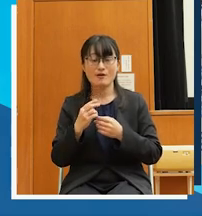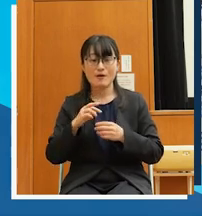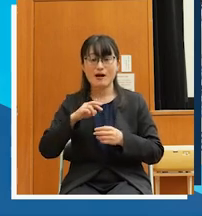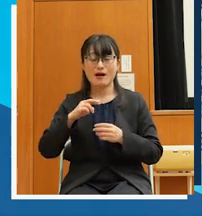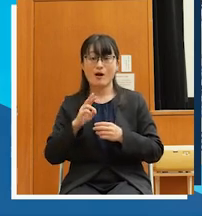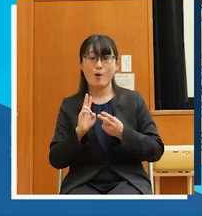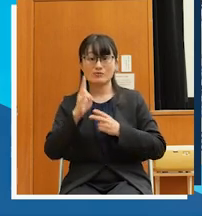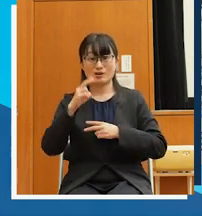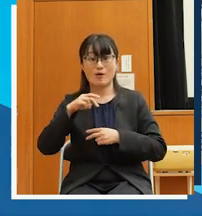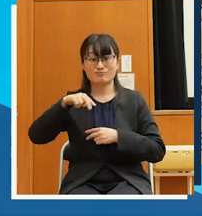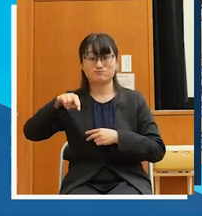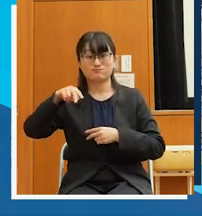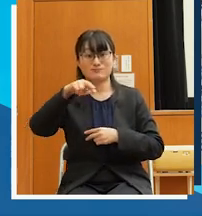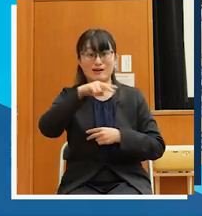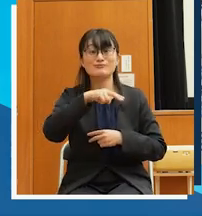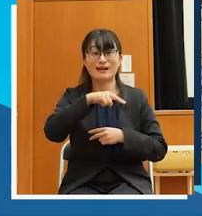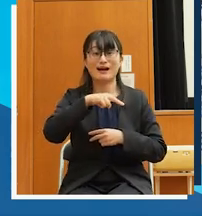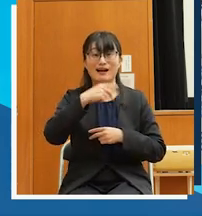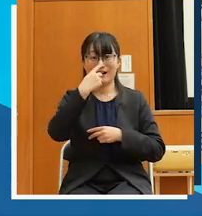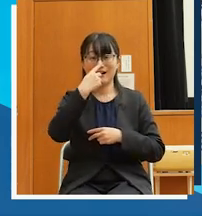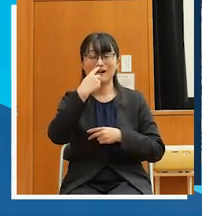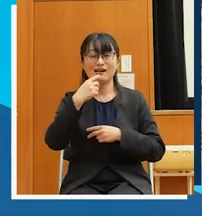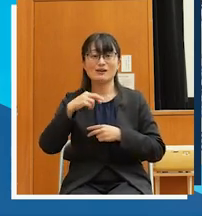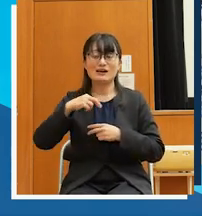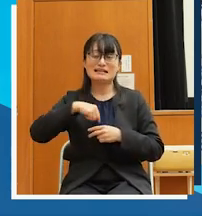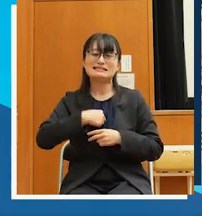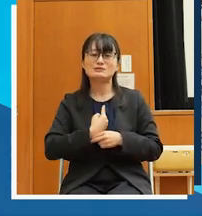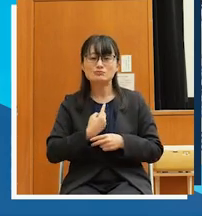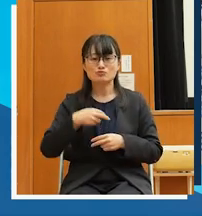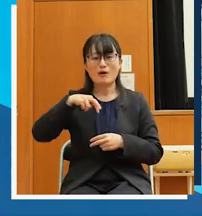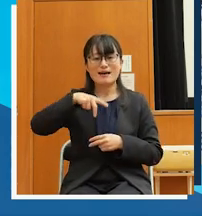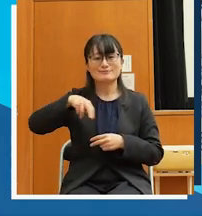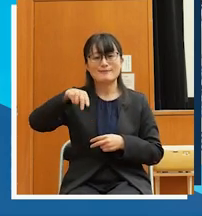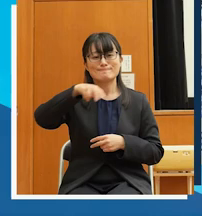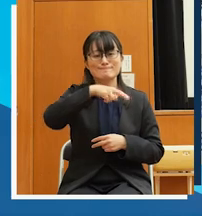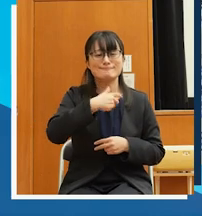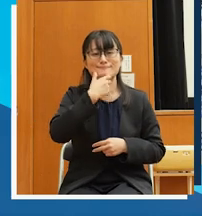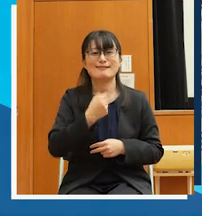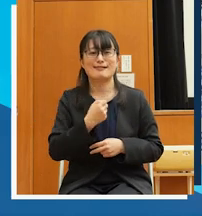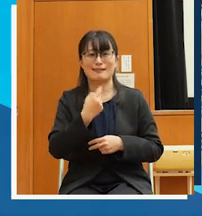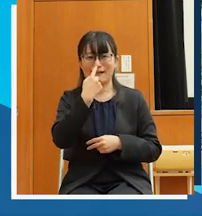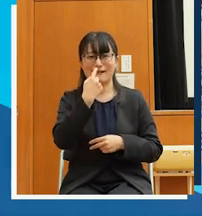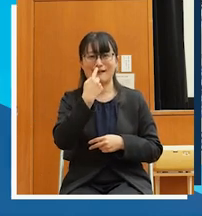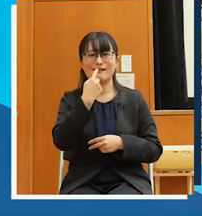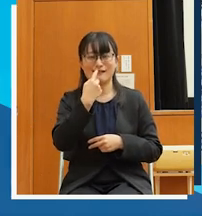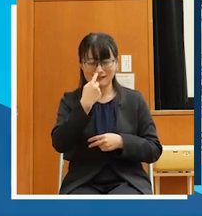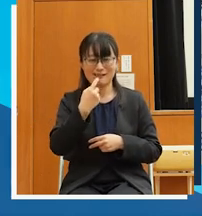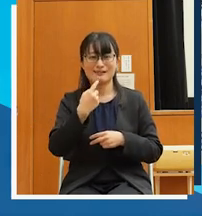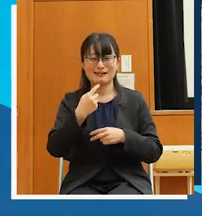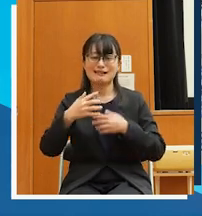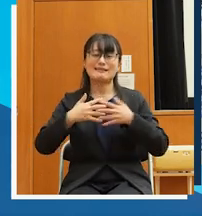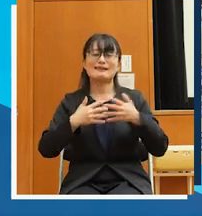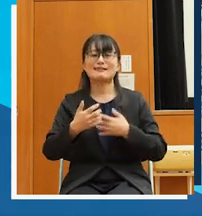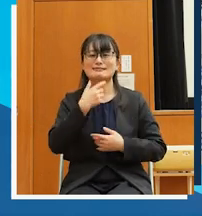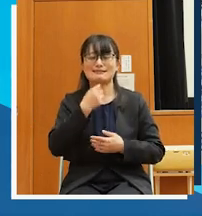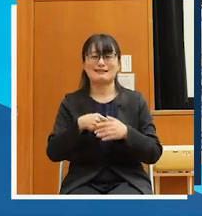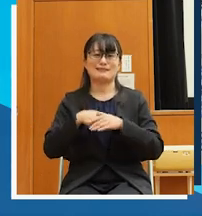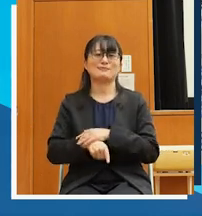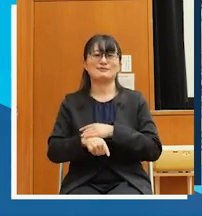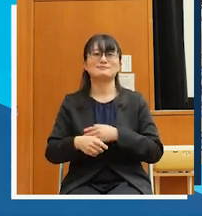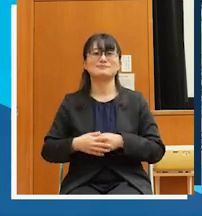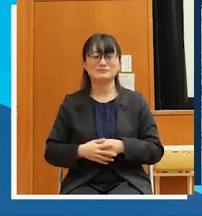思うんですねだから是非このもし興味がある方は1度沖縄に来てみて辺のこに行ってみたりまき1周でもいいと思うんです